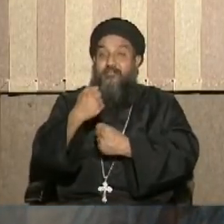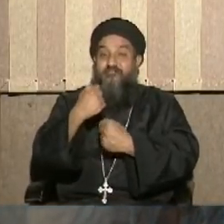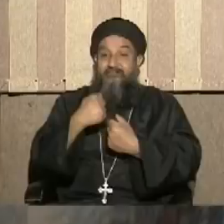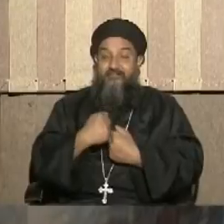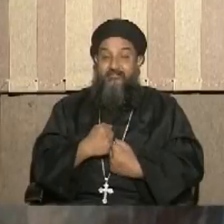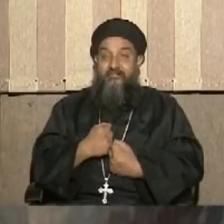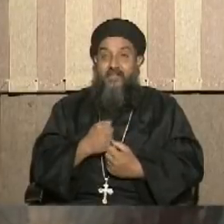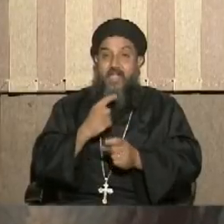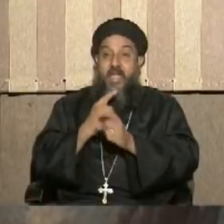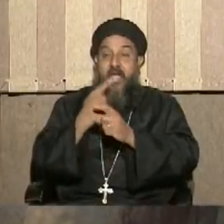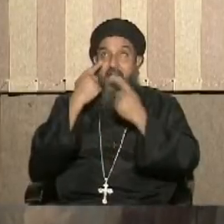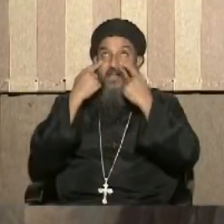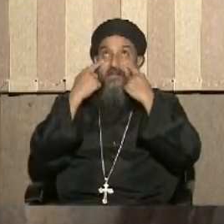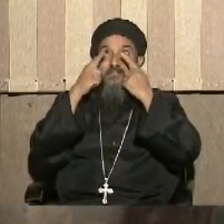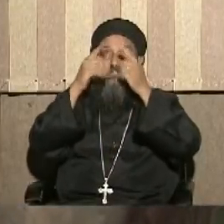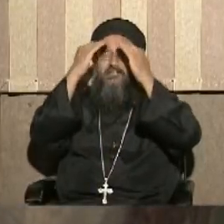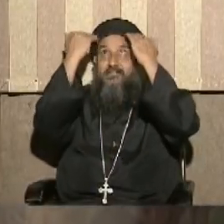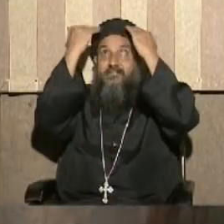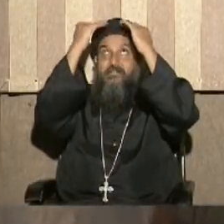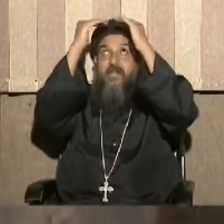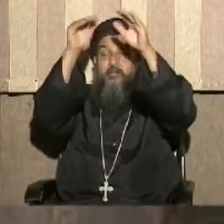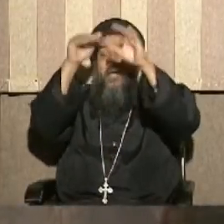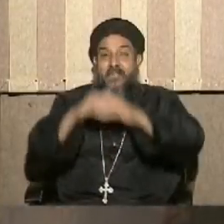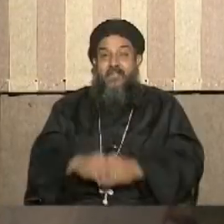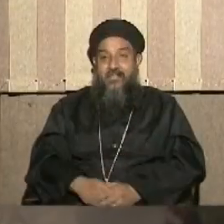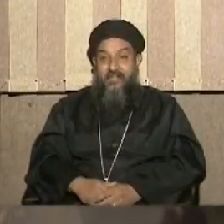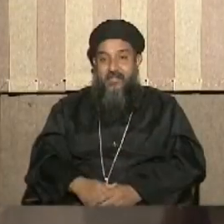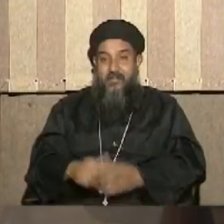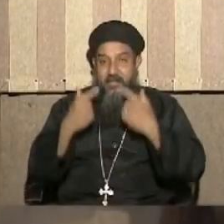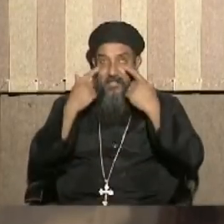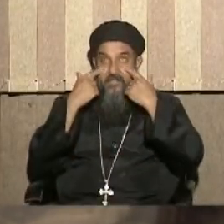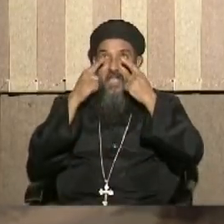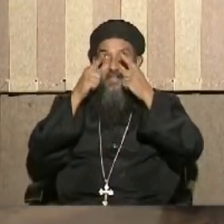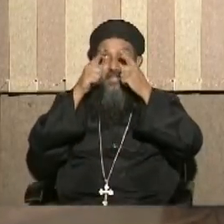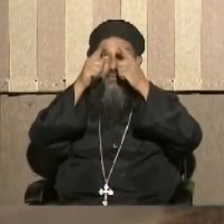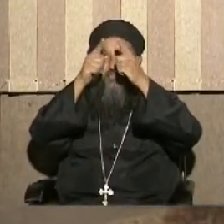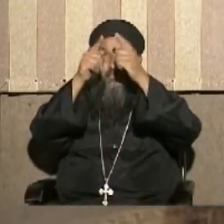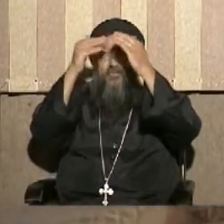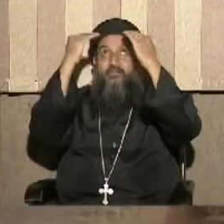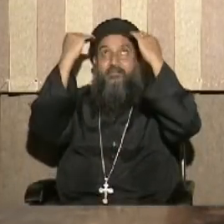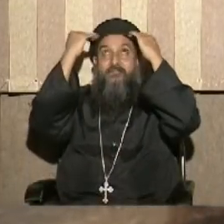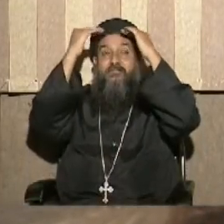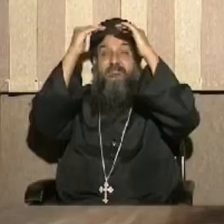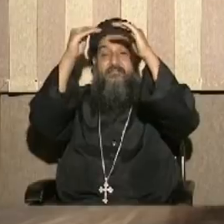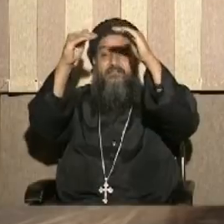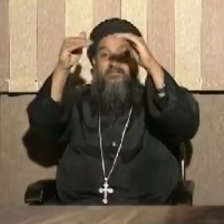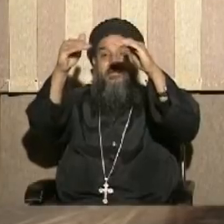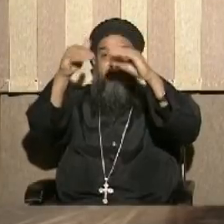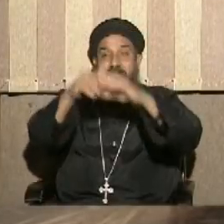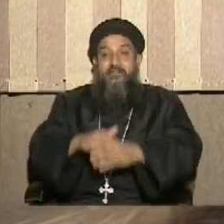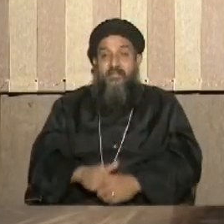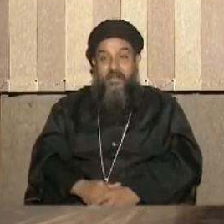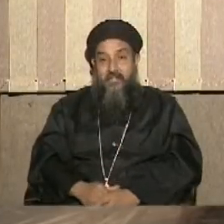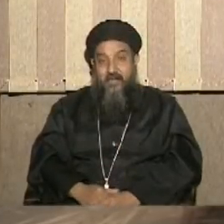مدام هدفكم السماء مدام